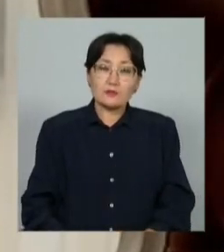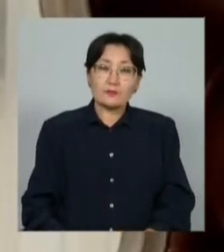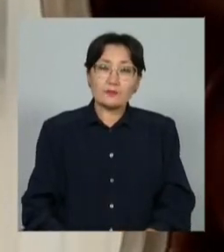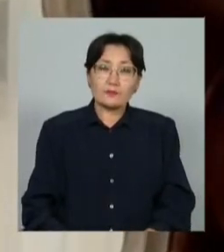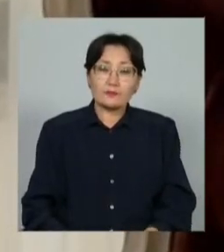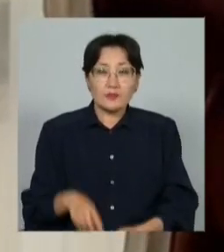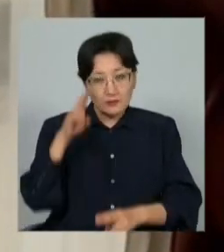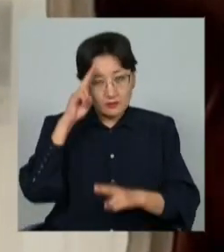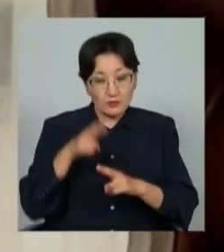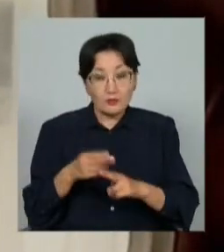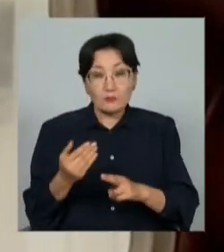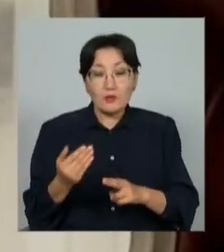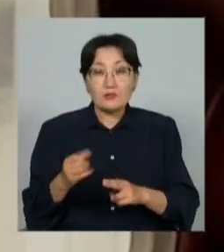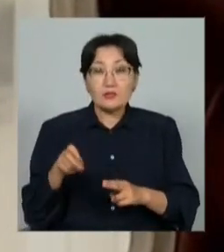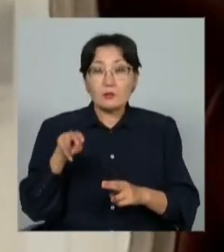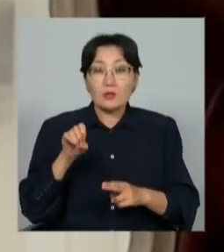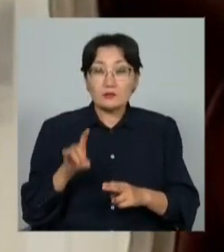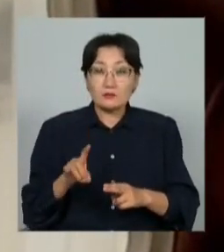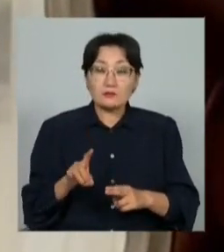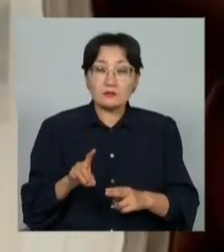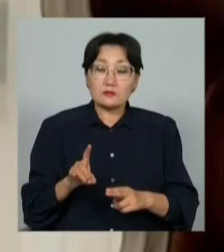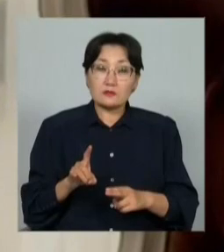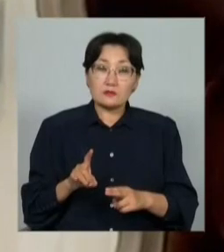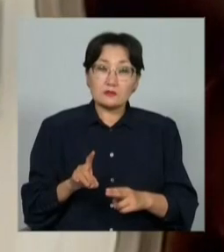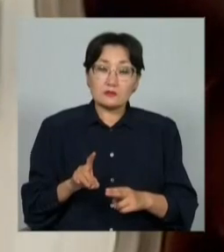Айналайын інім Сатыбалды.